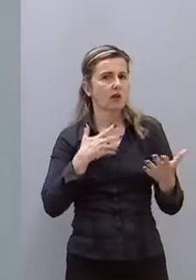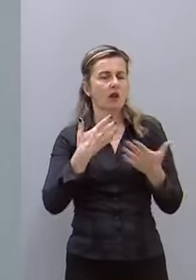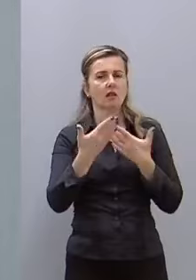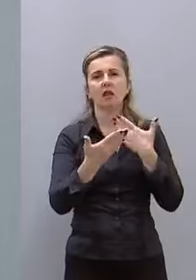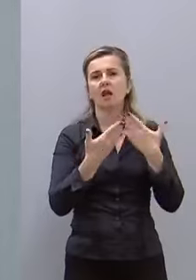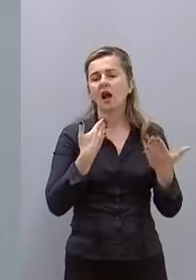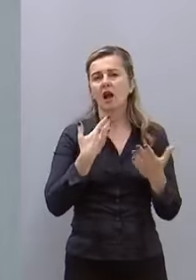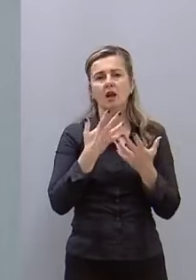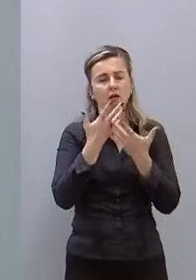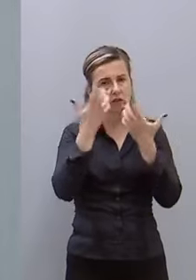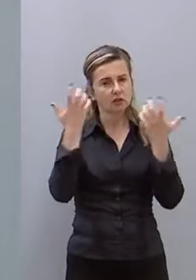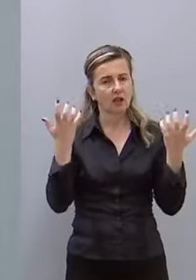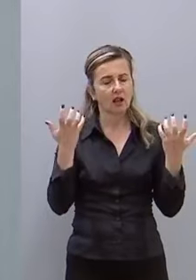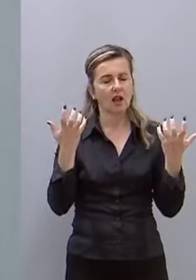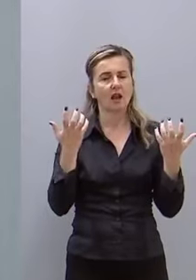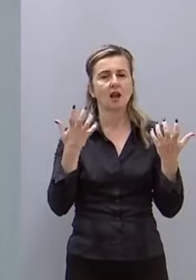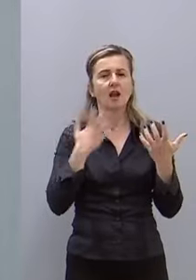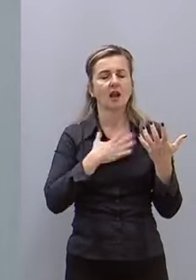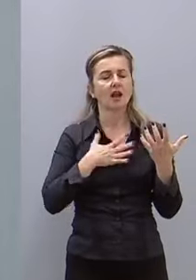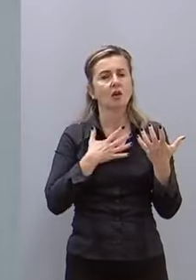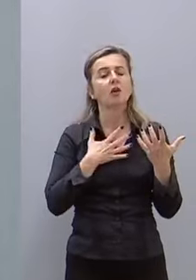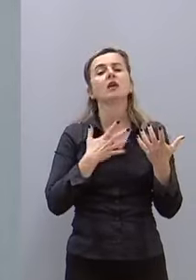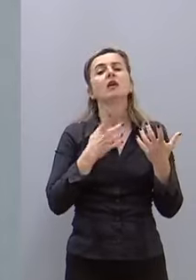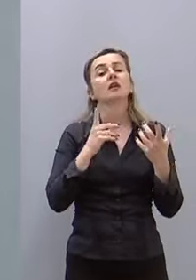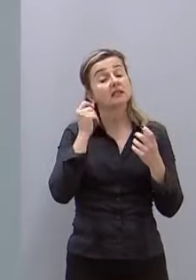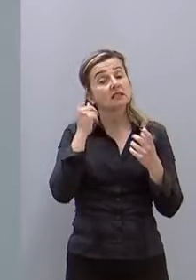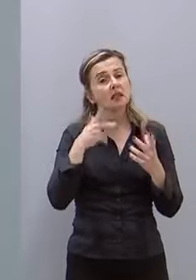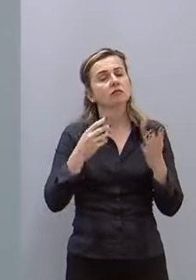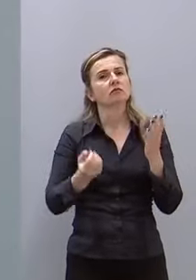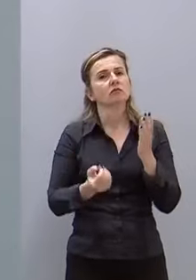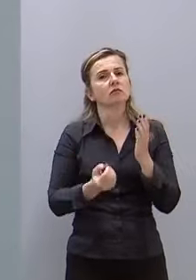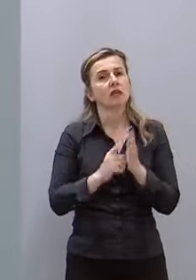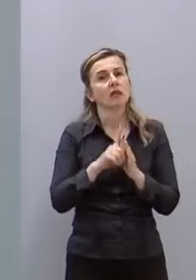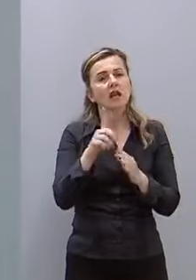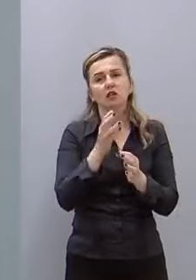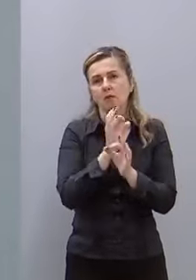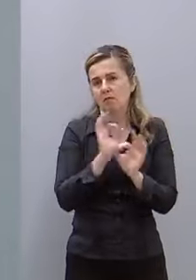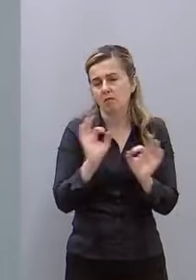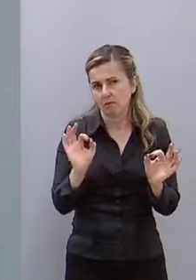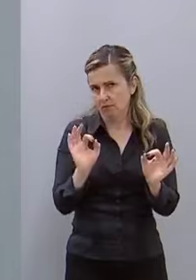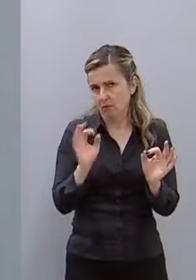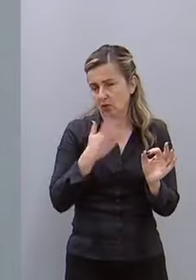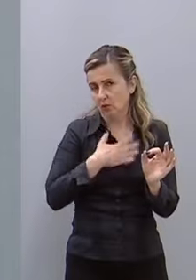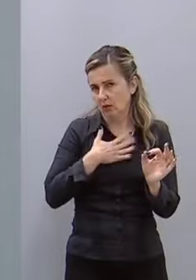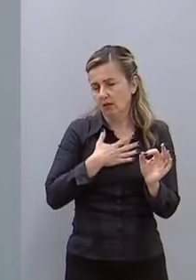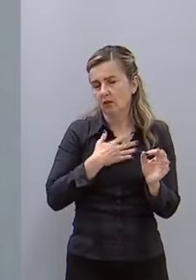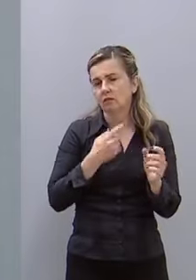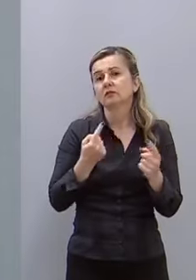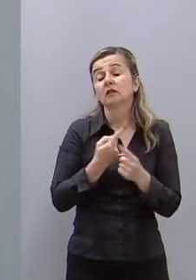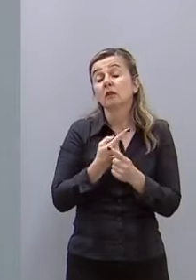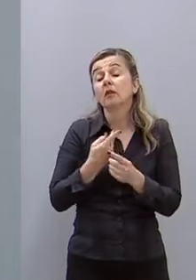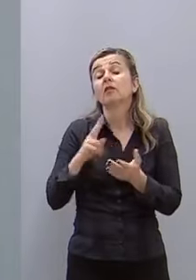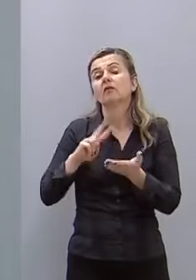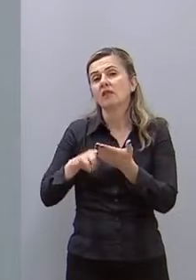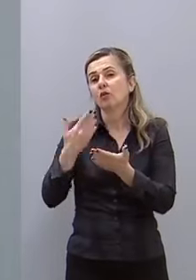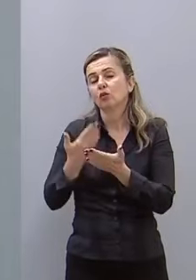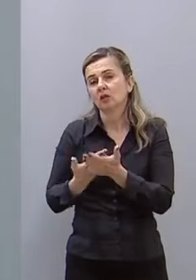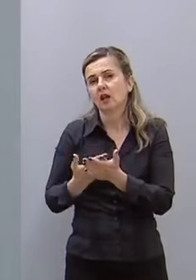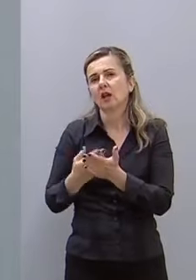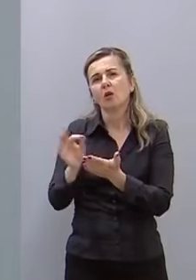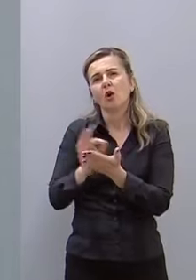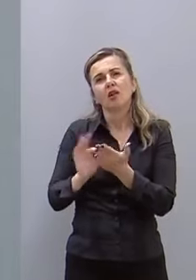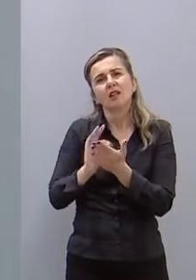il governo nazionale e se questo avverrà bene se questo non avverrà valuteremo l'ipotesi del disegno della della legge che